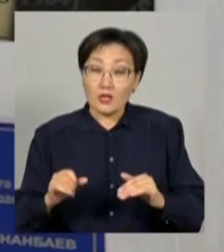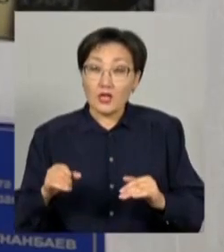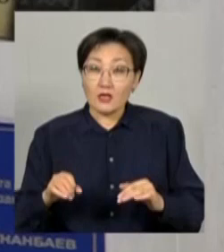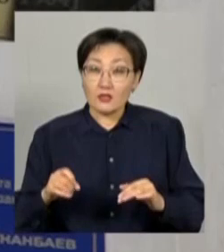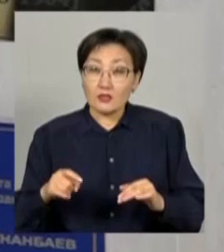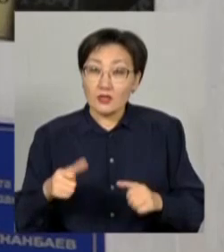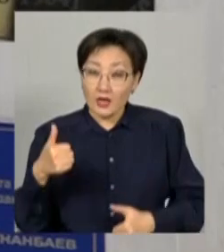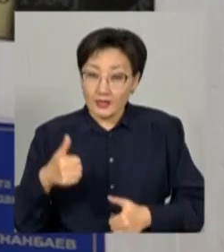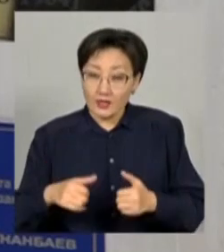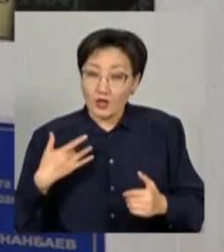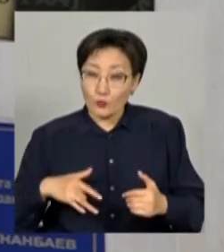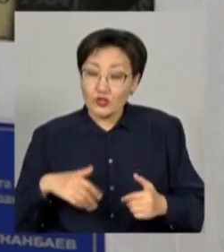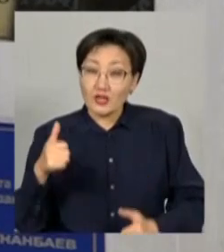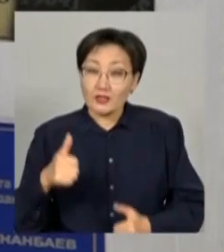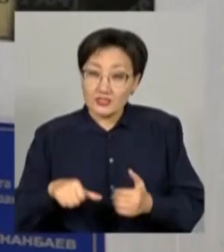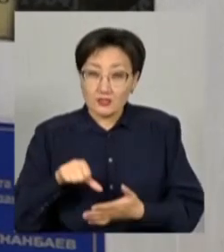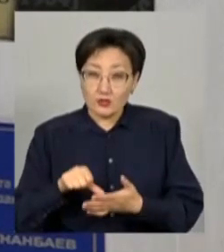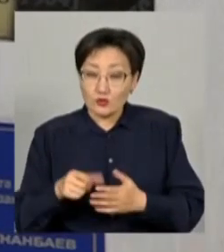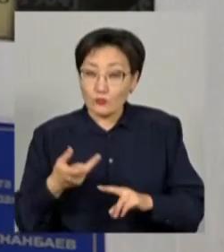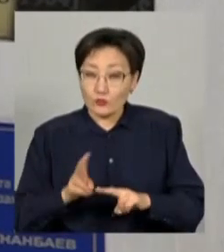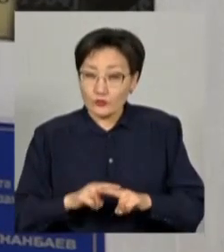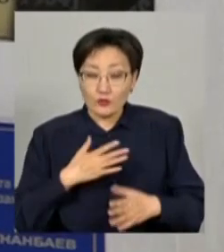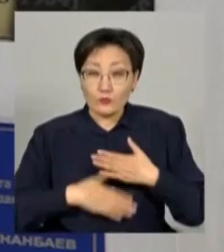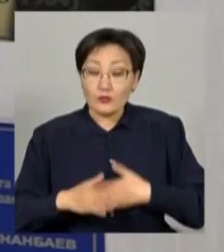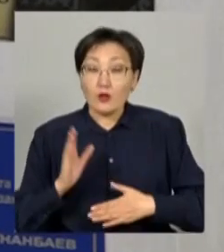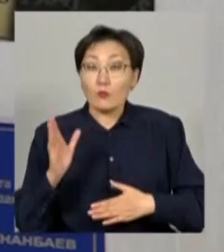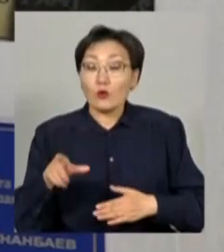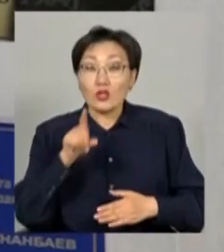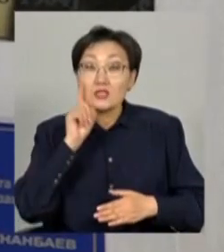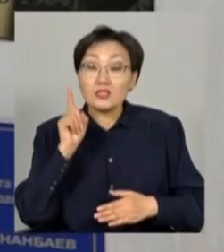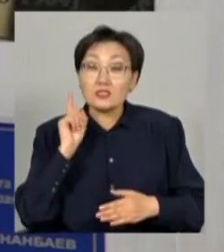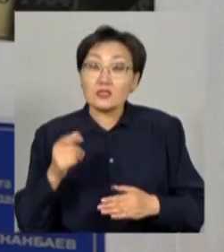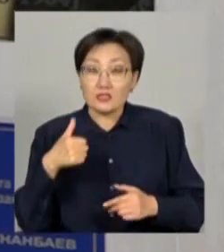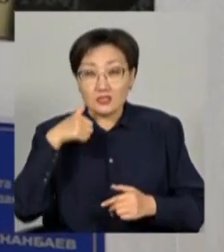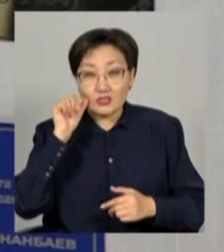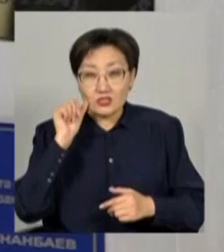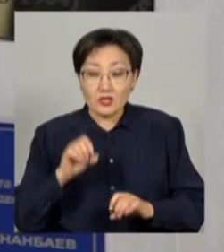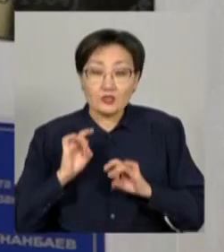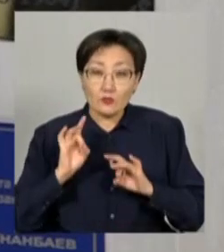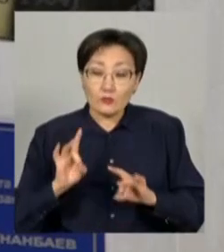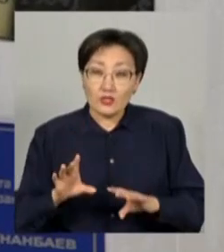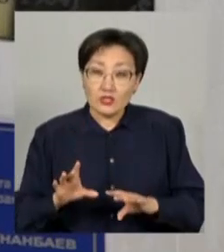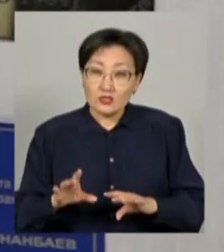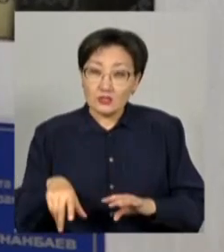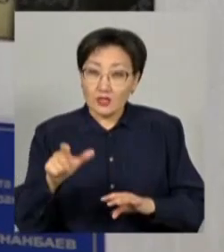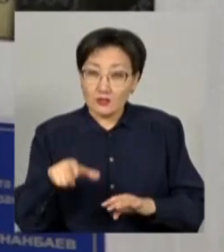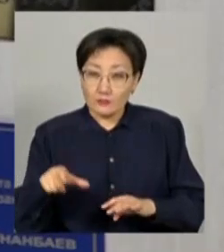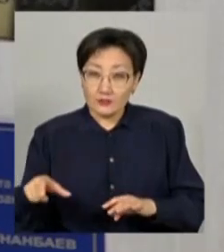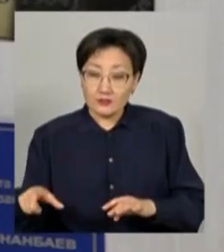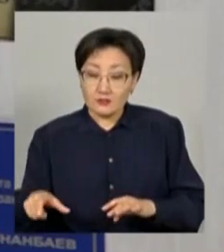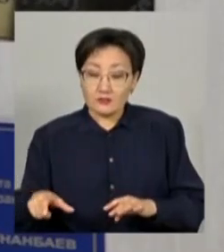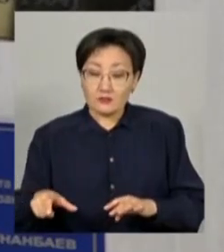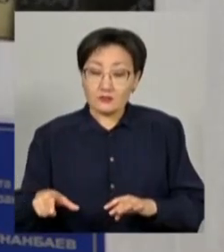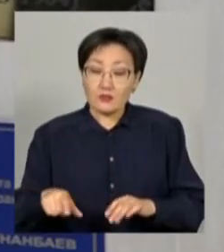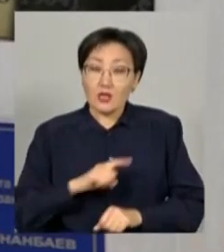айтысқа бейімделуі бізді қуантады. Өйткені болашақ жастардікі десек, кешегі арыстандай айбатты, жолбарыстай қайратты,